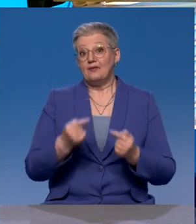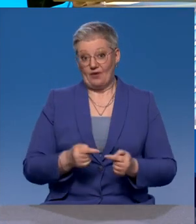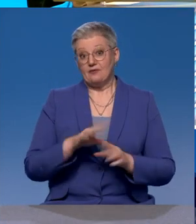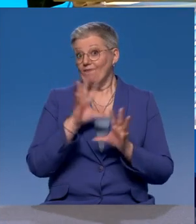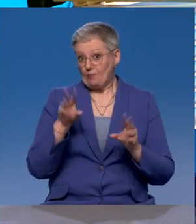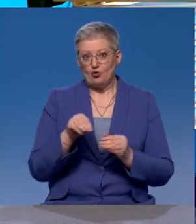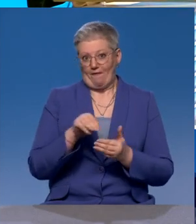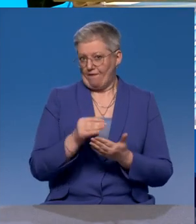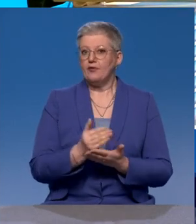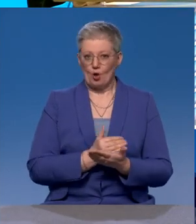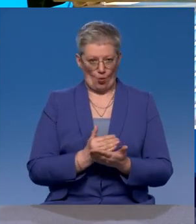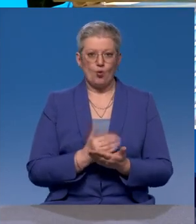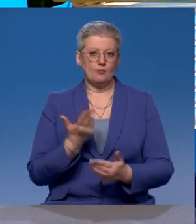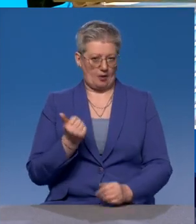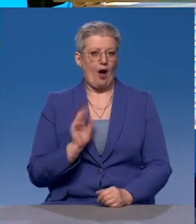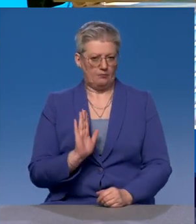общем-то, конечно, врач,